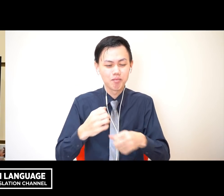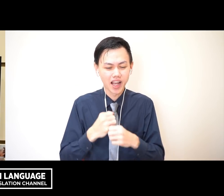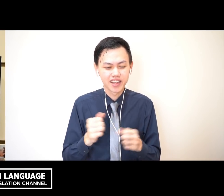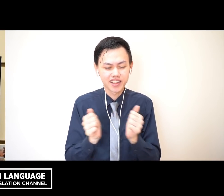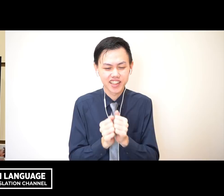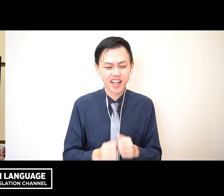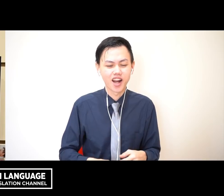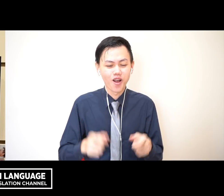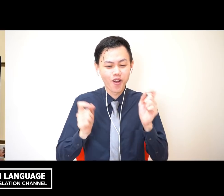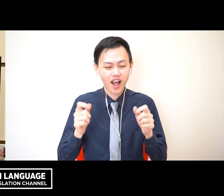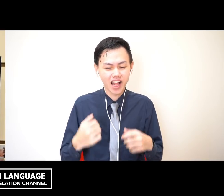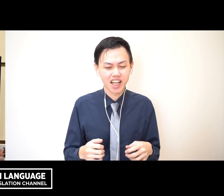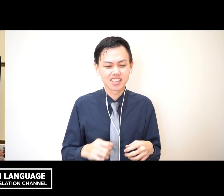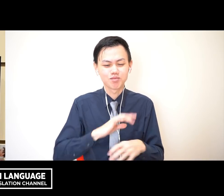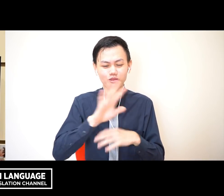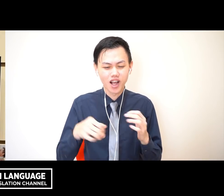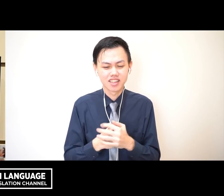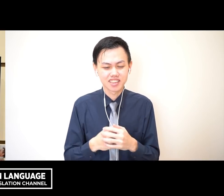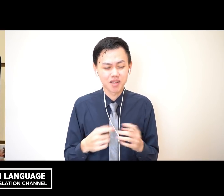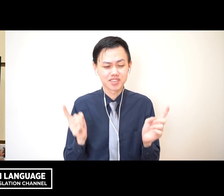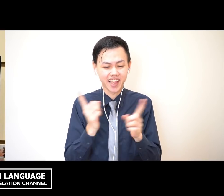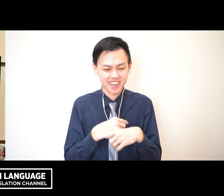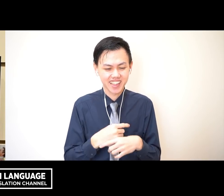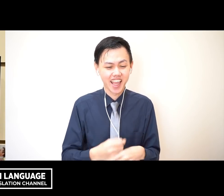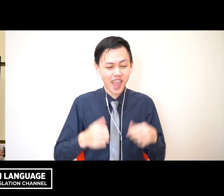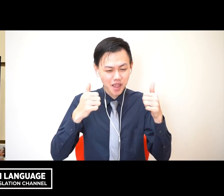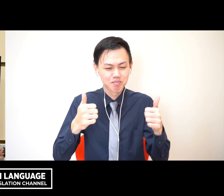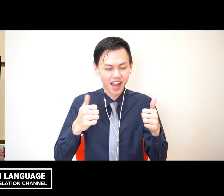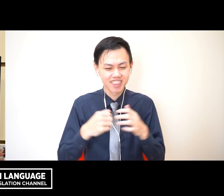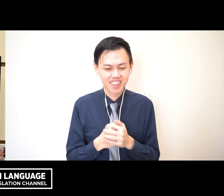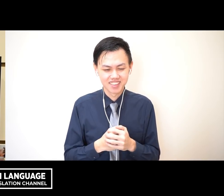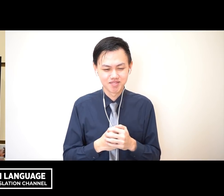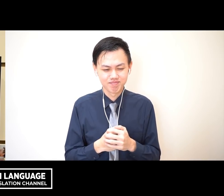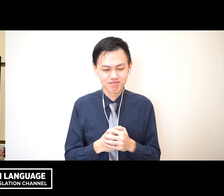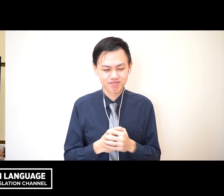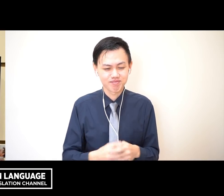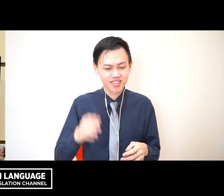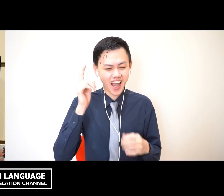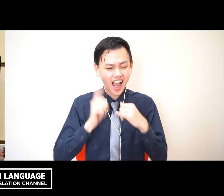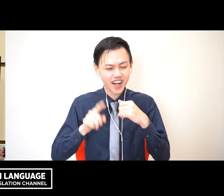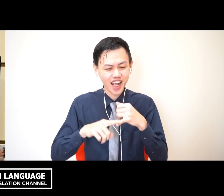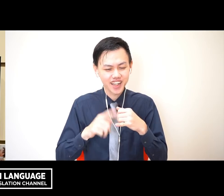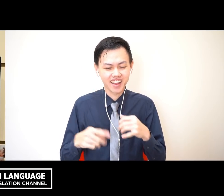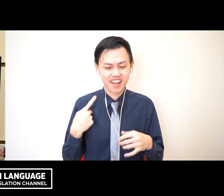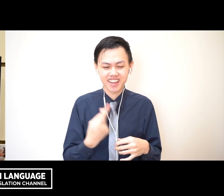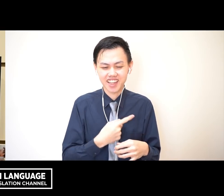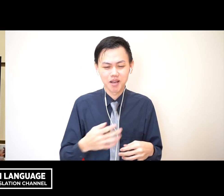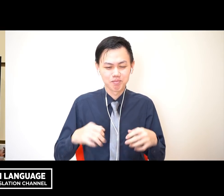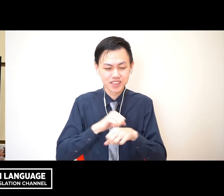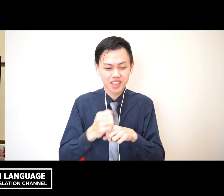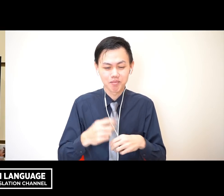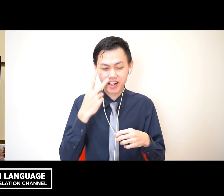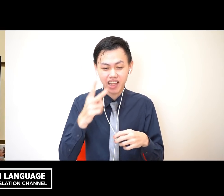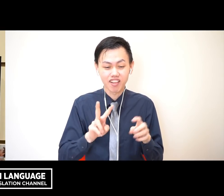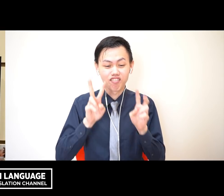bahwa penyakit ini atau virus ini membuat kita semua sama. Tidak ada lagi apapun yang kita miliki,